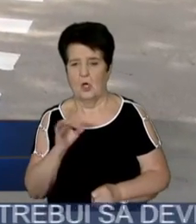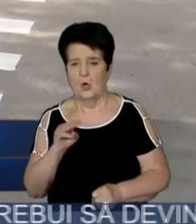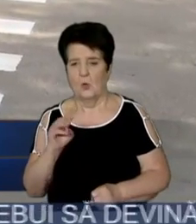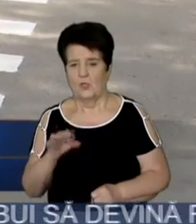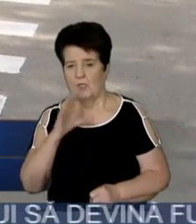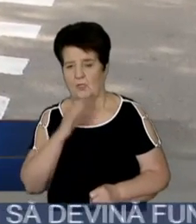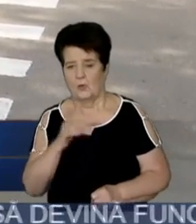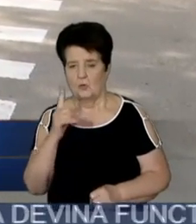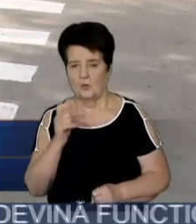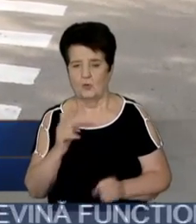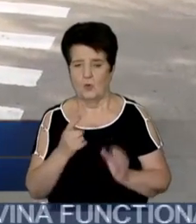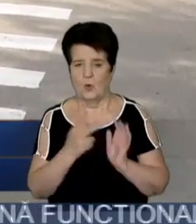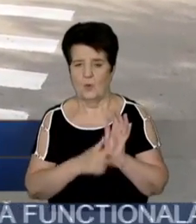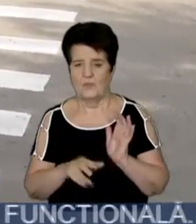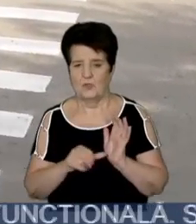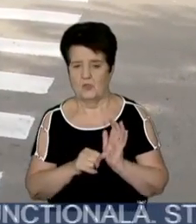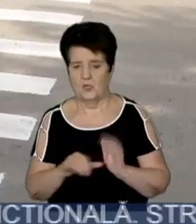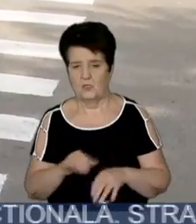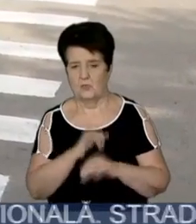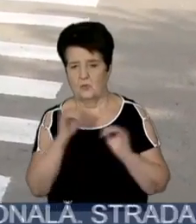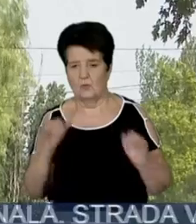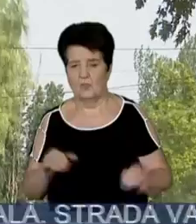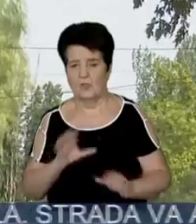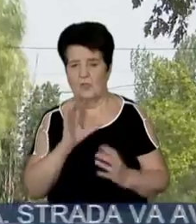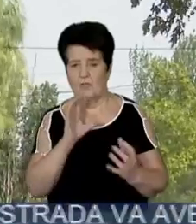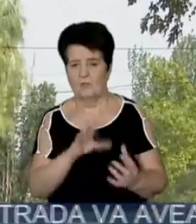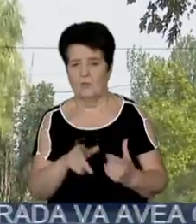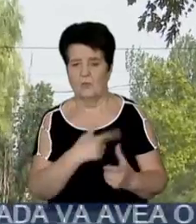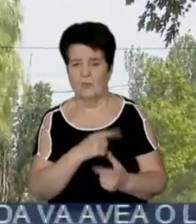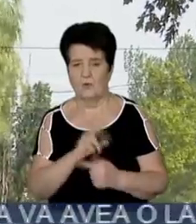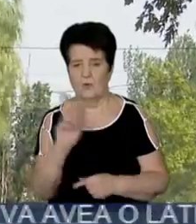rutei de maxi-taxi 186 cu extinderea unei rute de autobuz sau troleibuz.